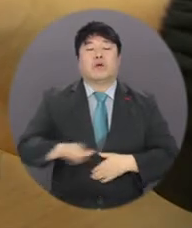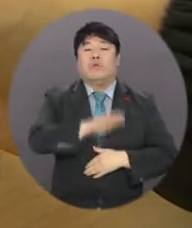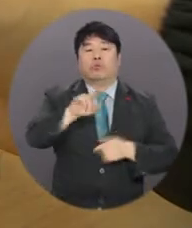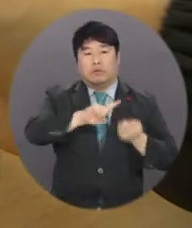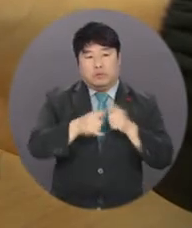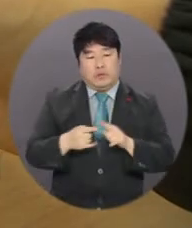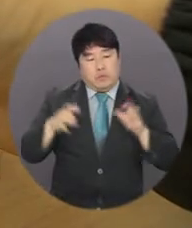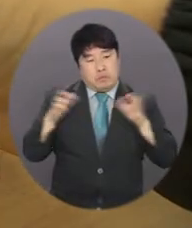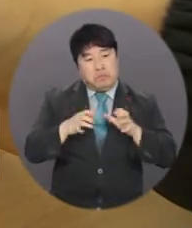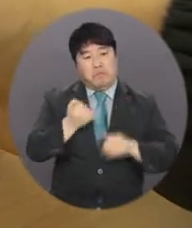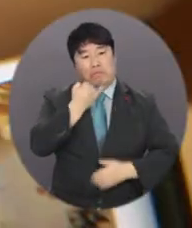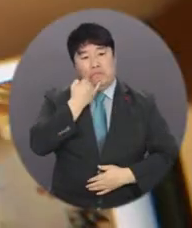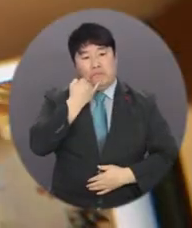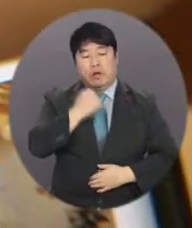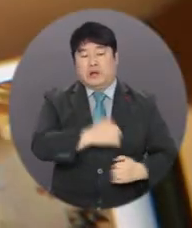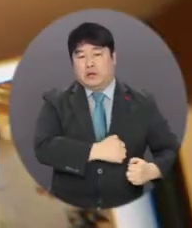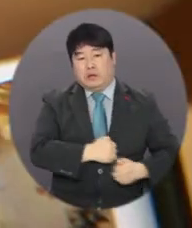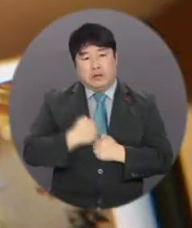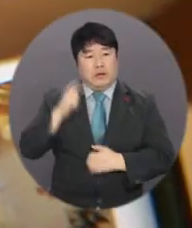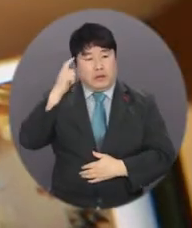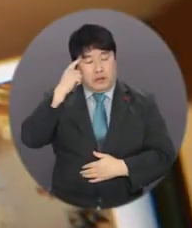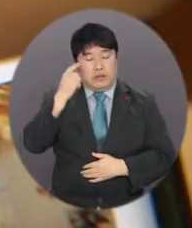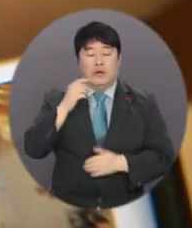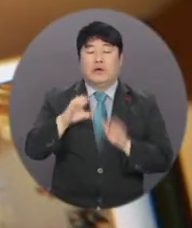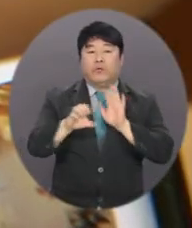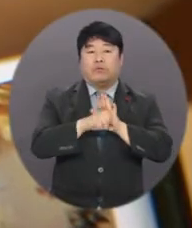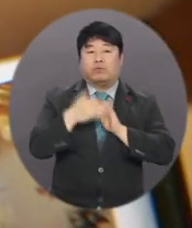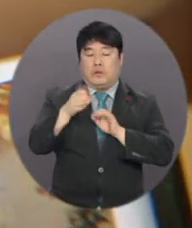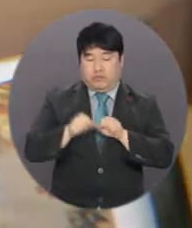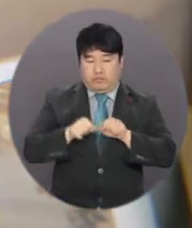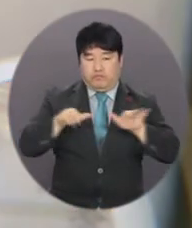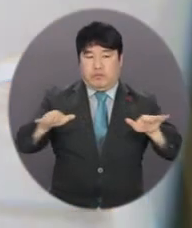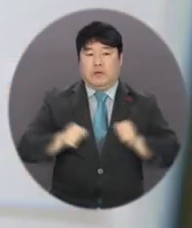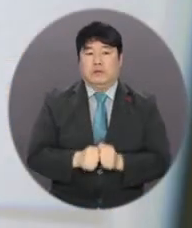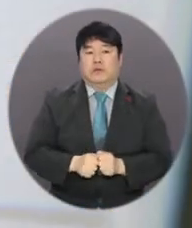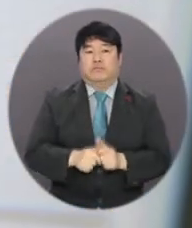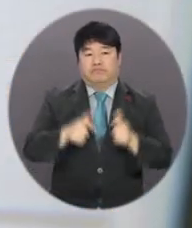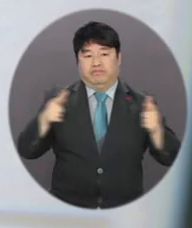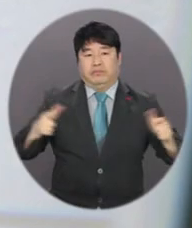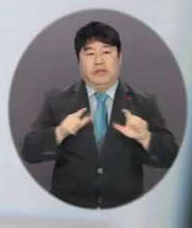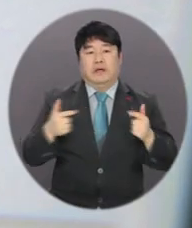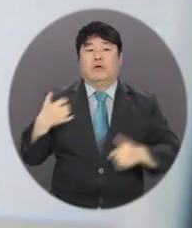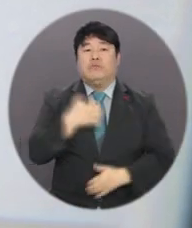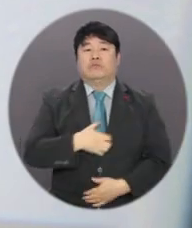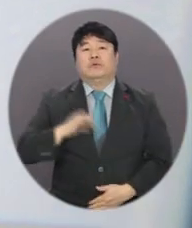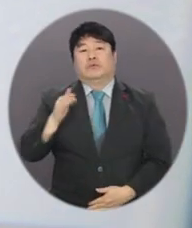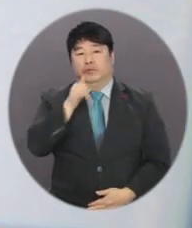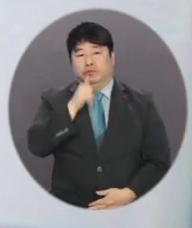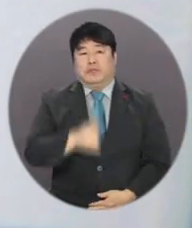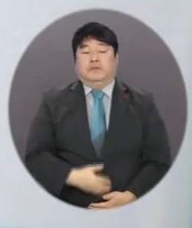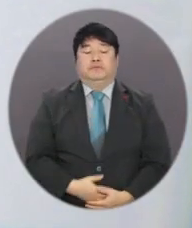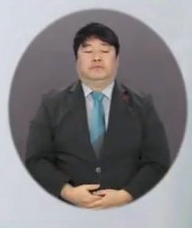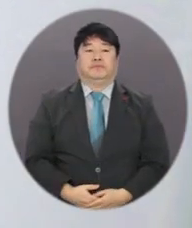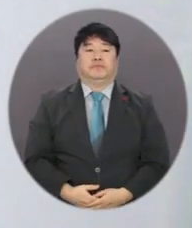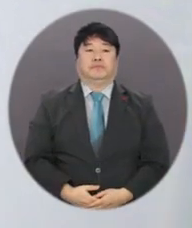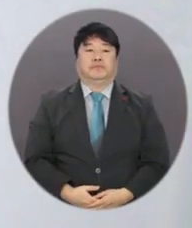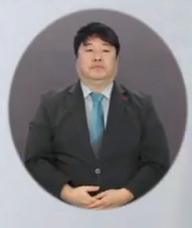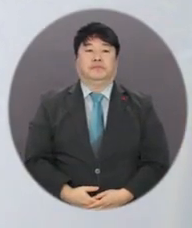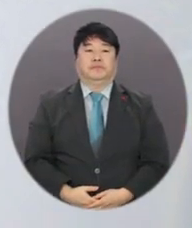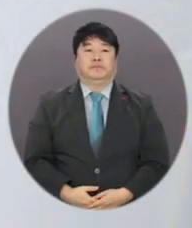우리끼리 모이는 건 괜찮다는 안일한 생각이 코로나19 확산세를 증폭시키지 않을까 우려되고 있습니다. MBC 뉴스 이다현입니다.